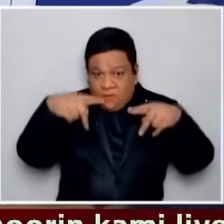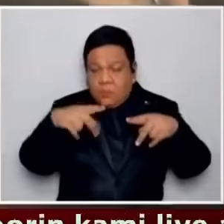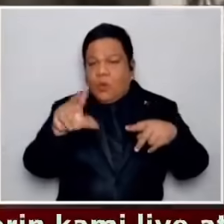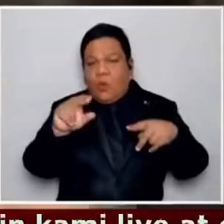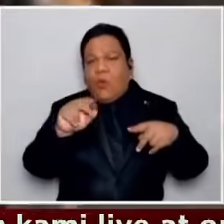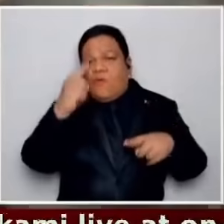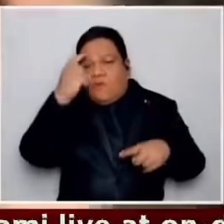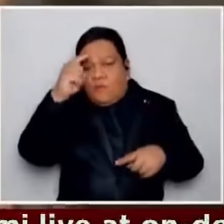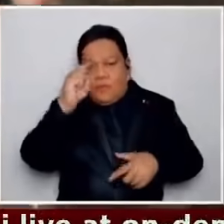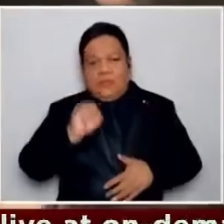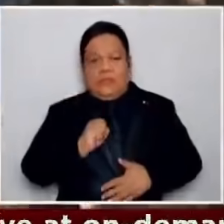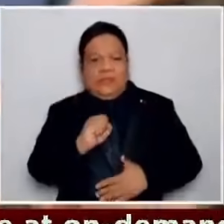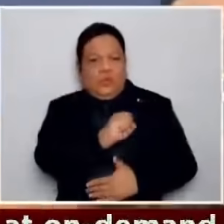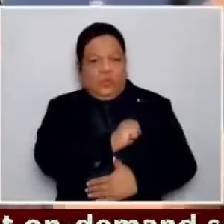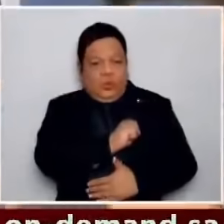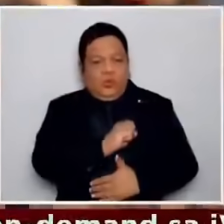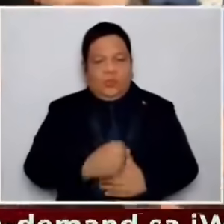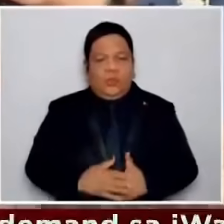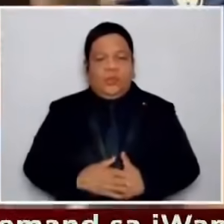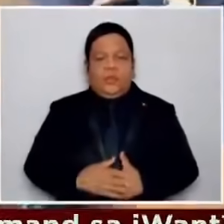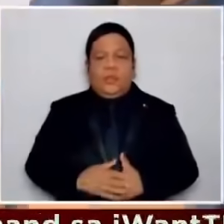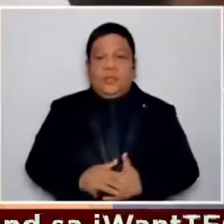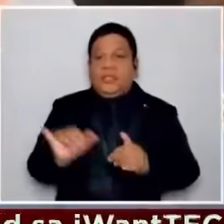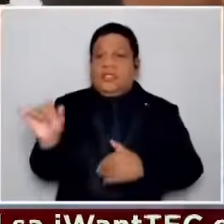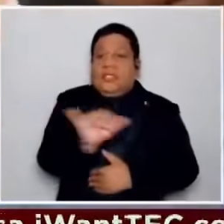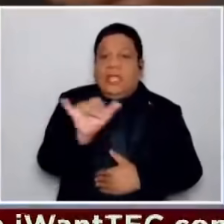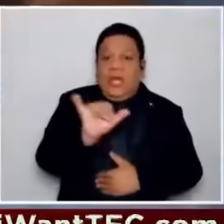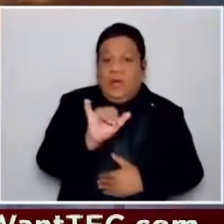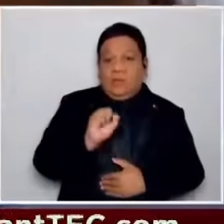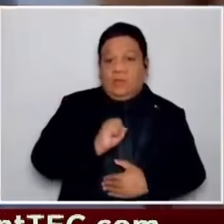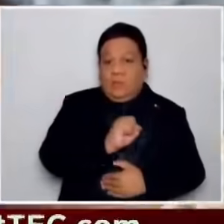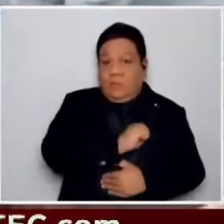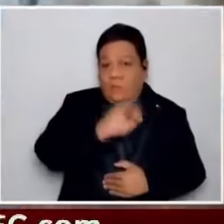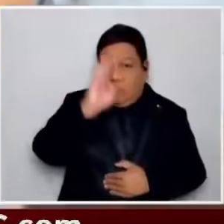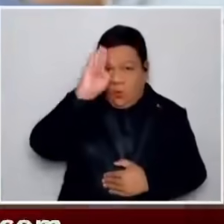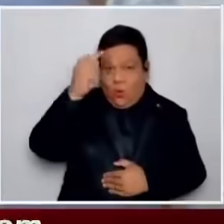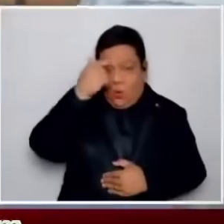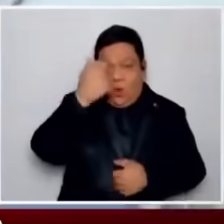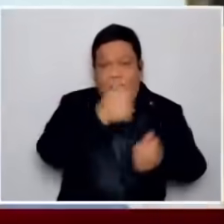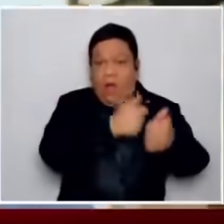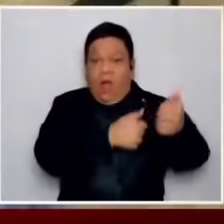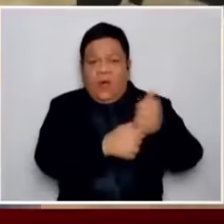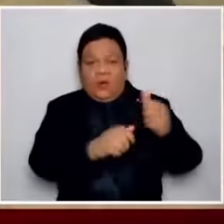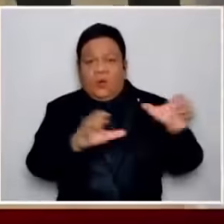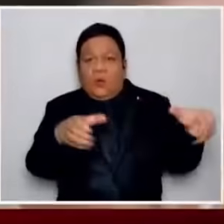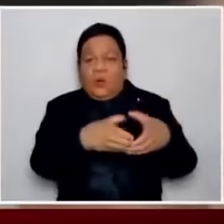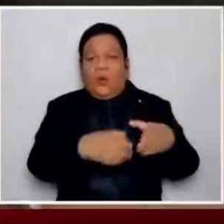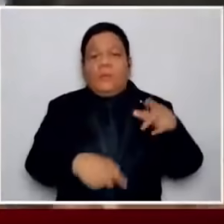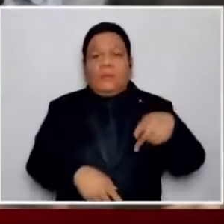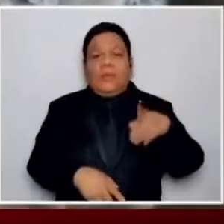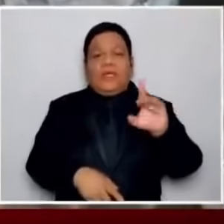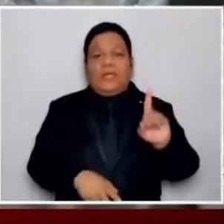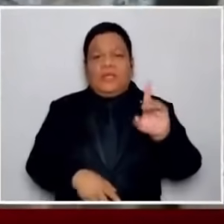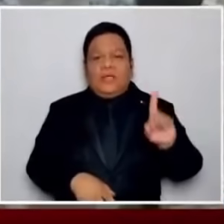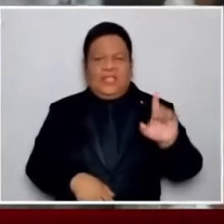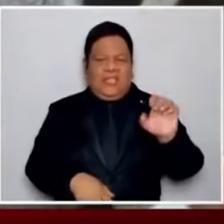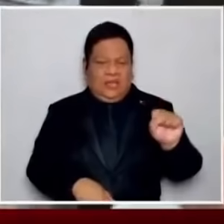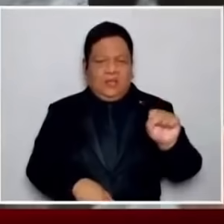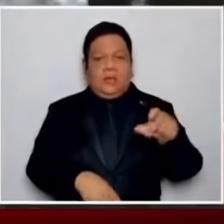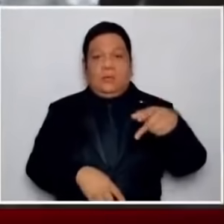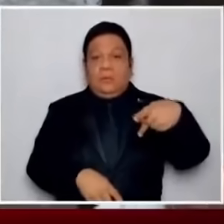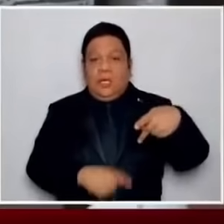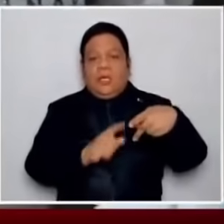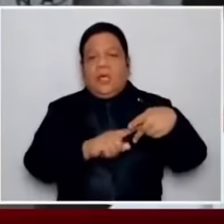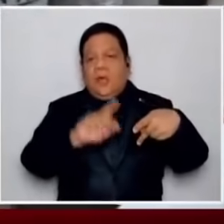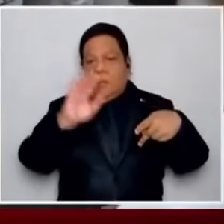pagkasenador. Tulad ni Senador Bongo, tatakbo ang Pangulo sa ilalim ng partidong PDDS o Pederalismo ng